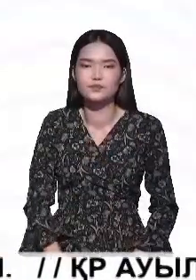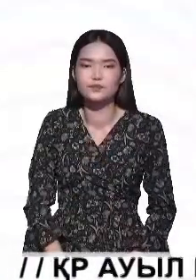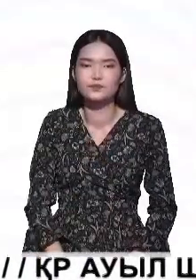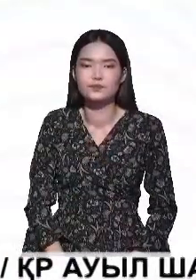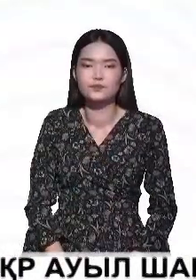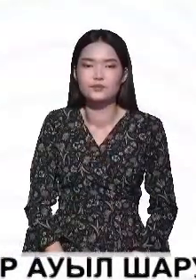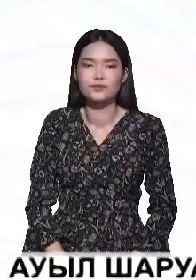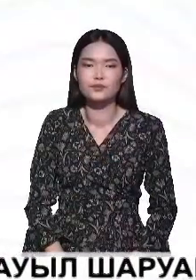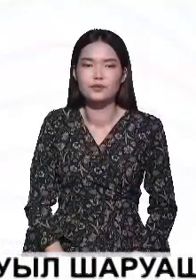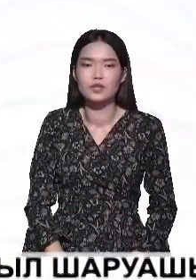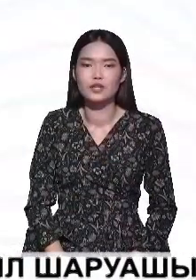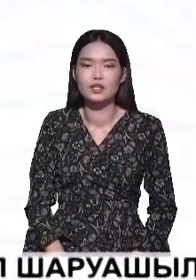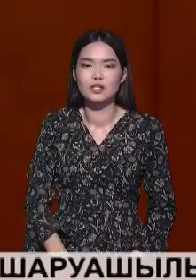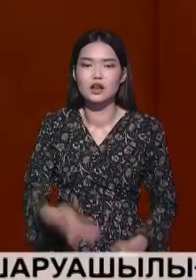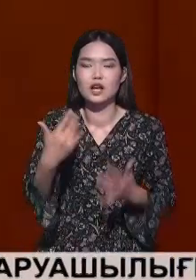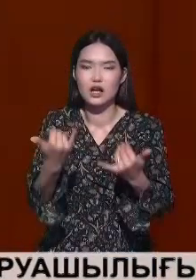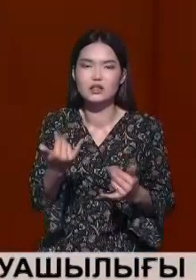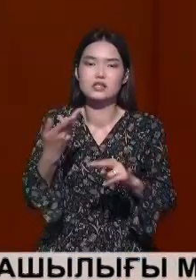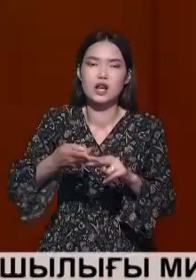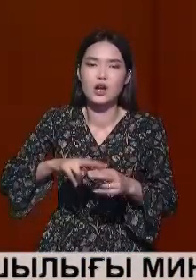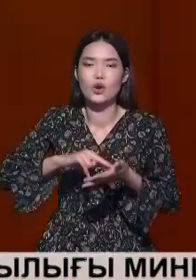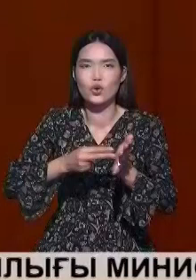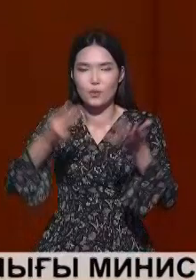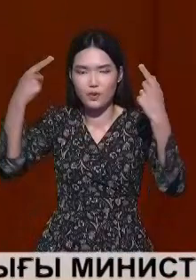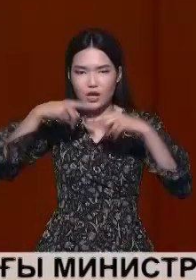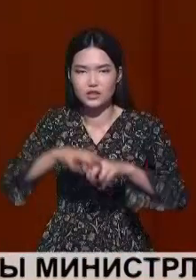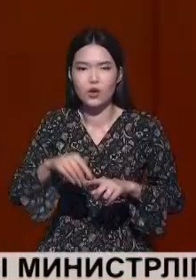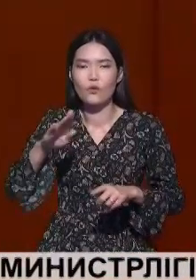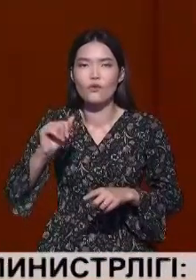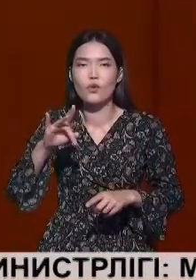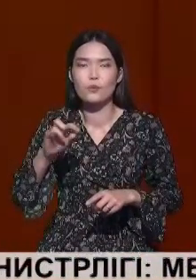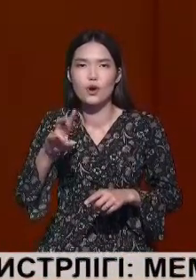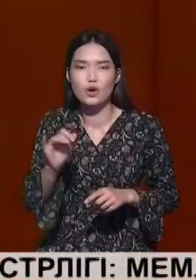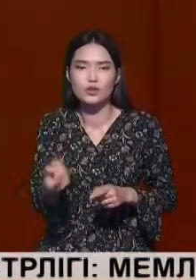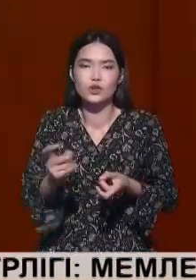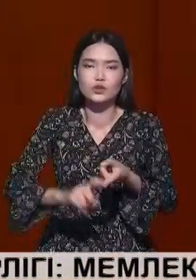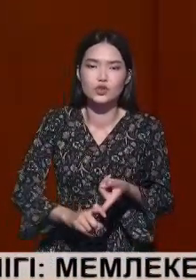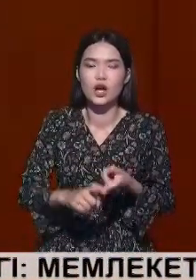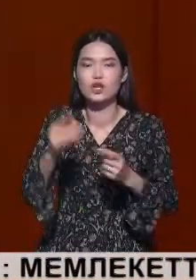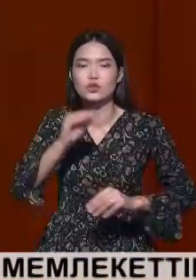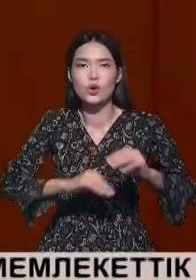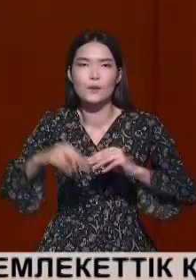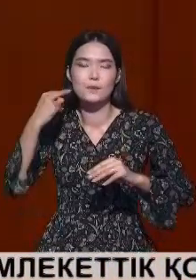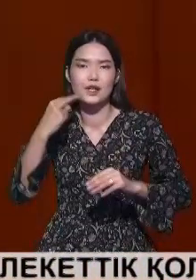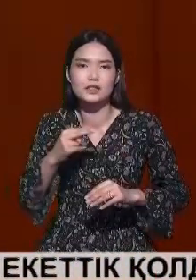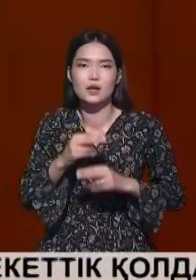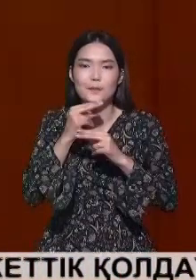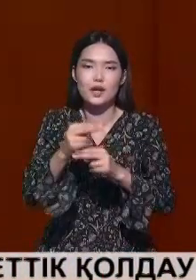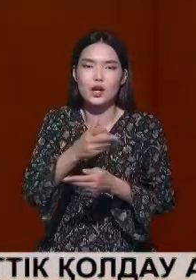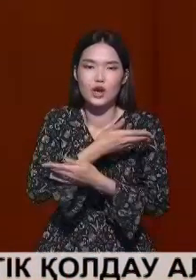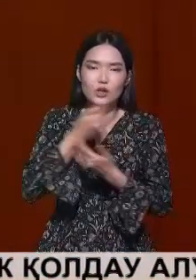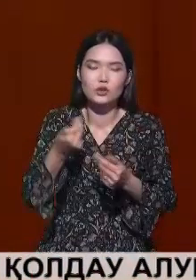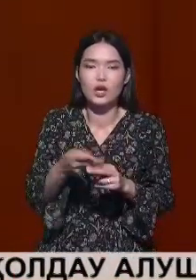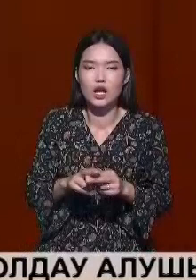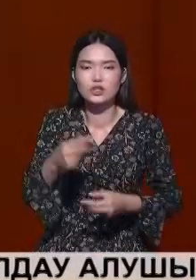и технических регламентах. Әрине, бұл жерде техникалық регламенттерге байланысты. Тұтынушылар өнімнің құрамы мен сапасына аса мән бермейді. Мұндай